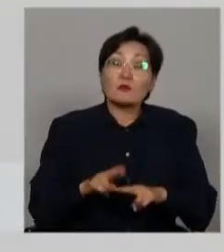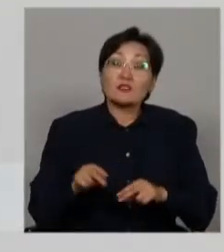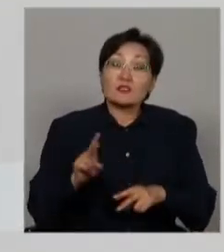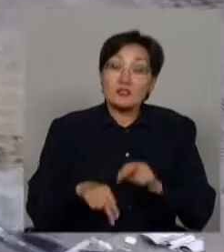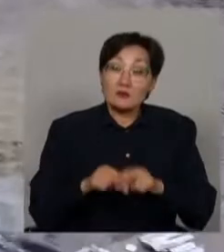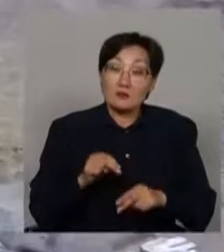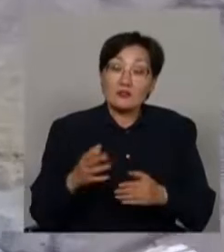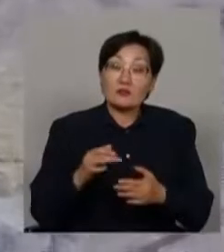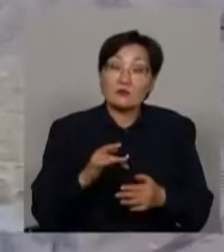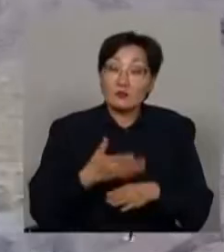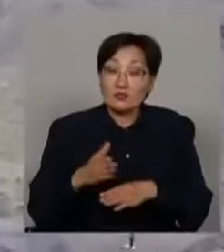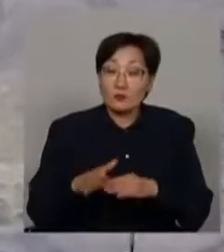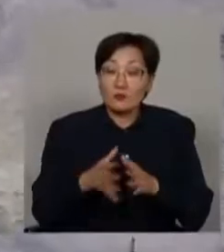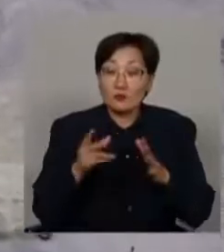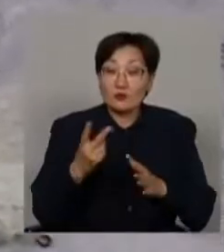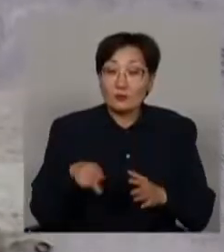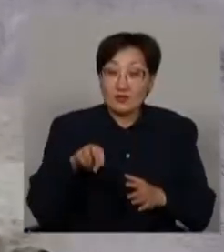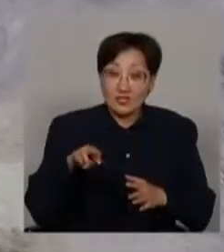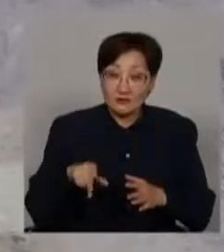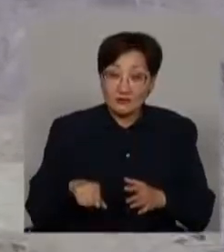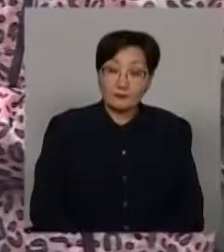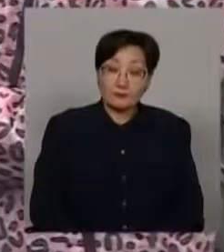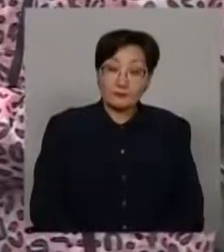правительственного резерва выделили более 2 миллиардов тенге.